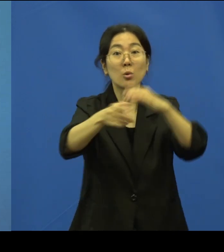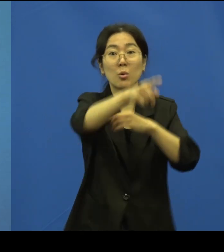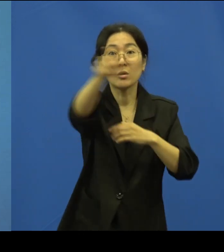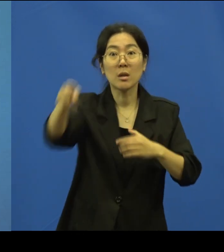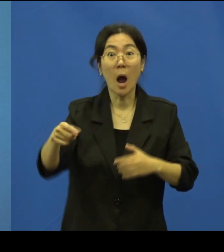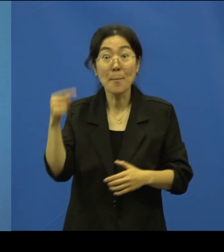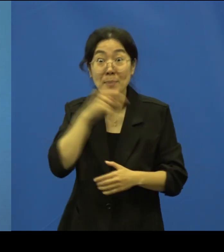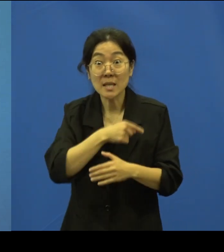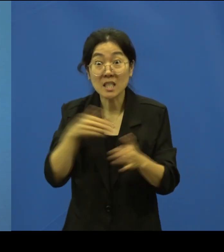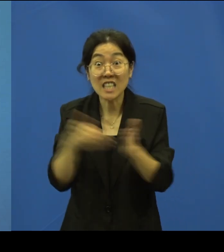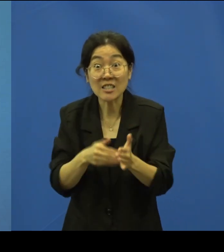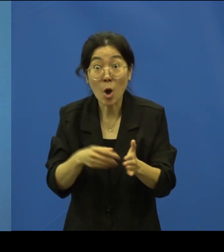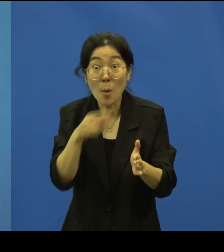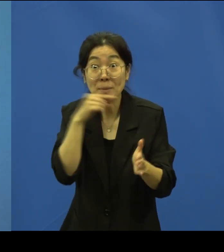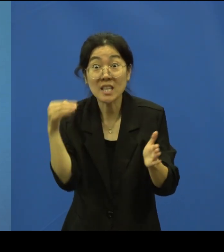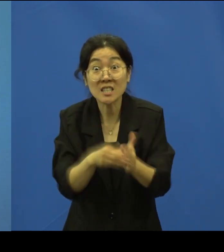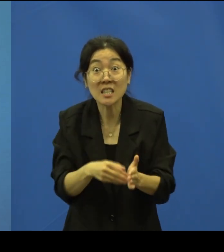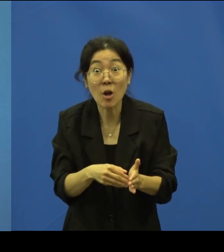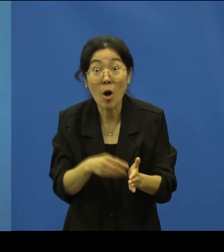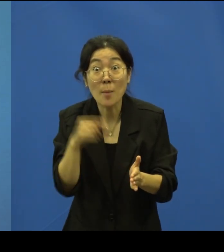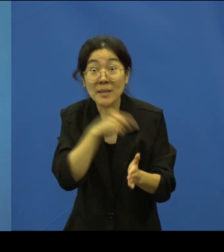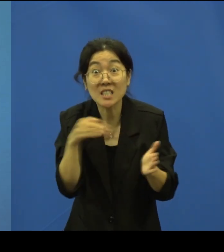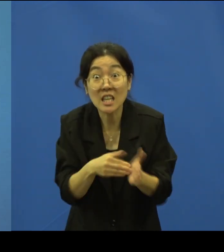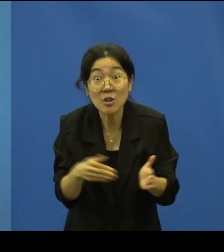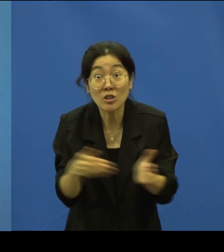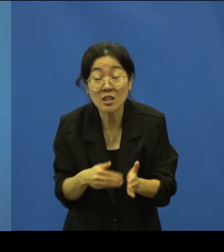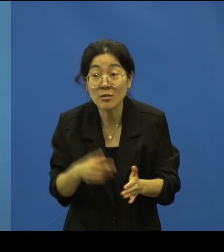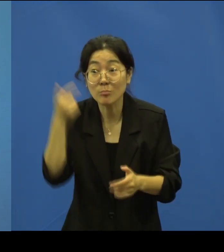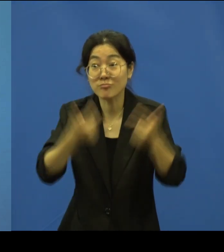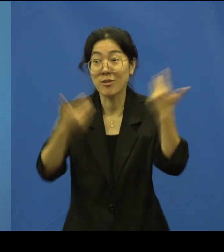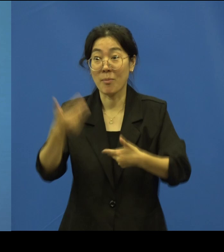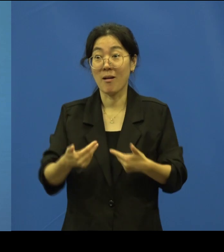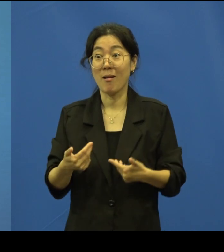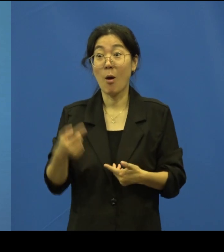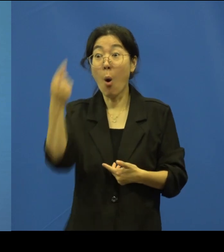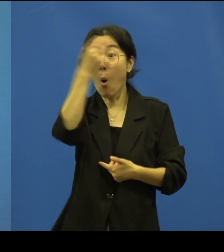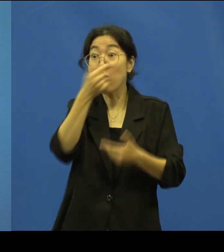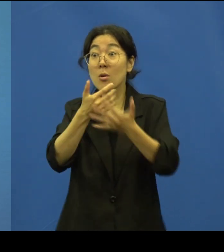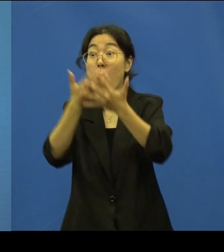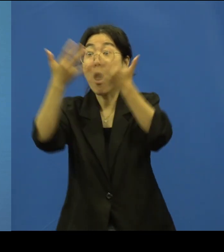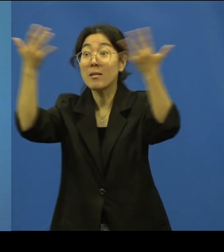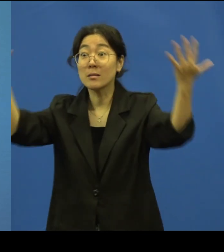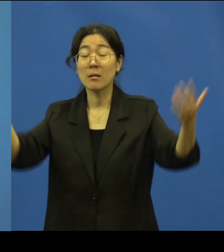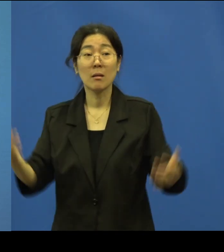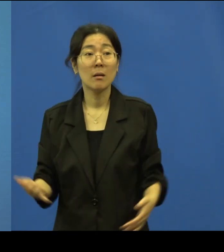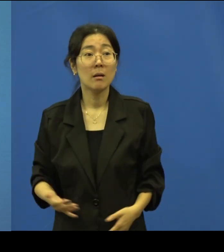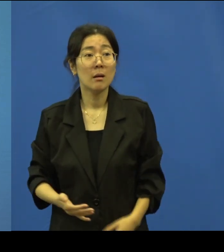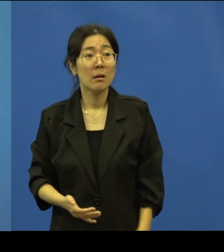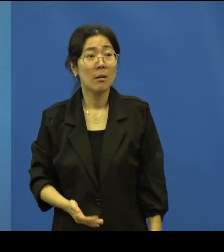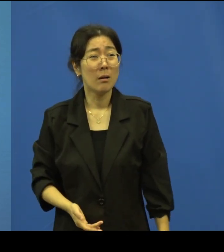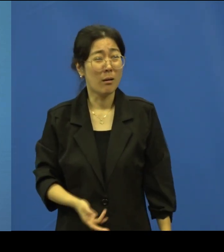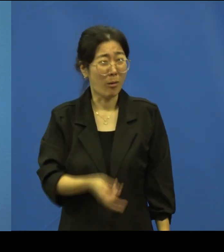그렇게 사역을 했다니까요. 그런 분은 한 분도 없었거든요. 네?